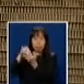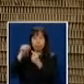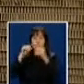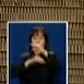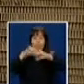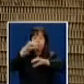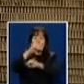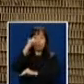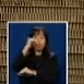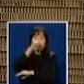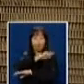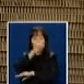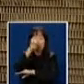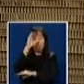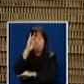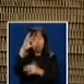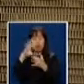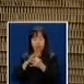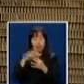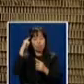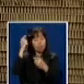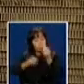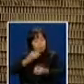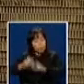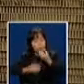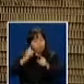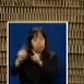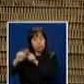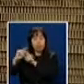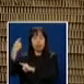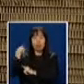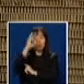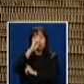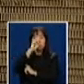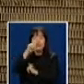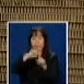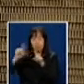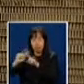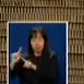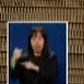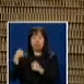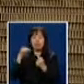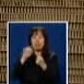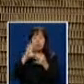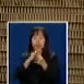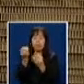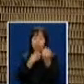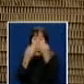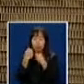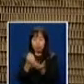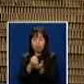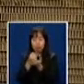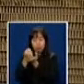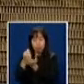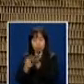6วัน 63ล้านความคิดนะครับซึ่งก็มีความคิดดีๆจากพี่น้องประชาชนที่อยากจะมีเสียงในการที่จะช่วยกำหนดทิศทางของการ